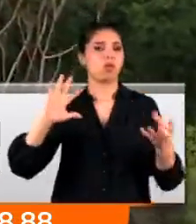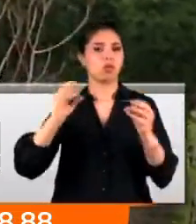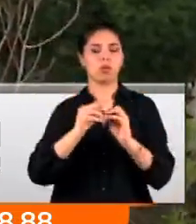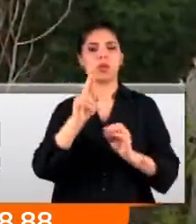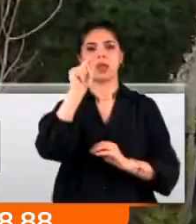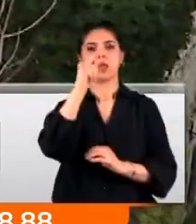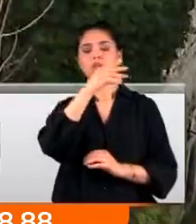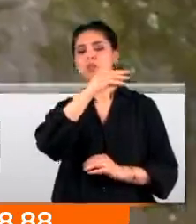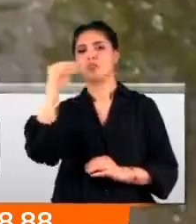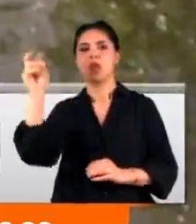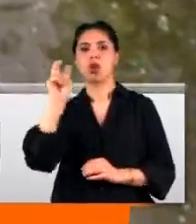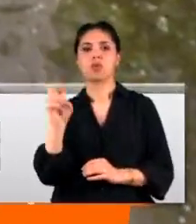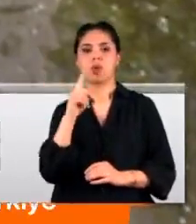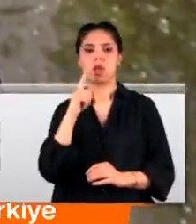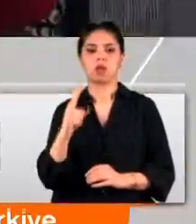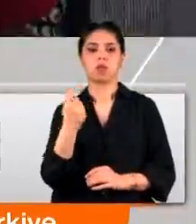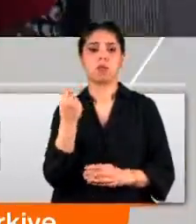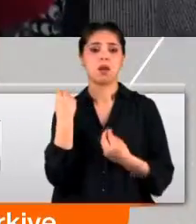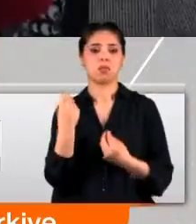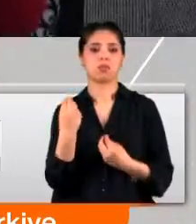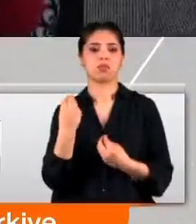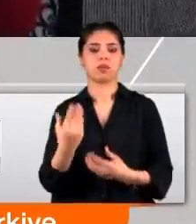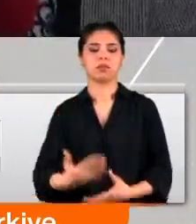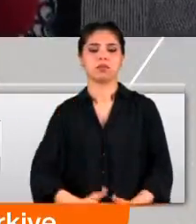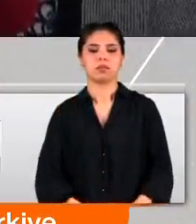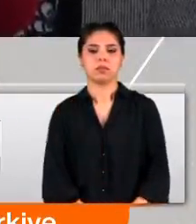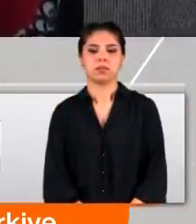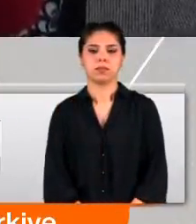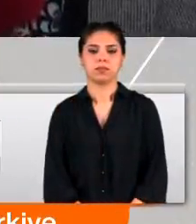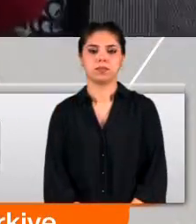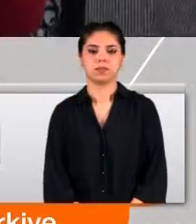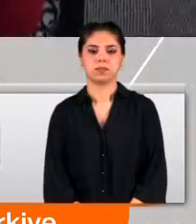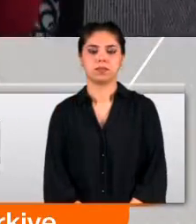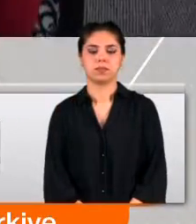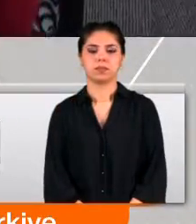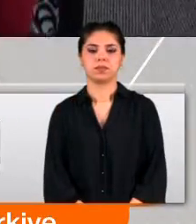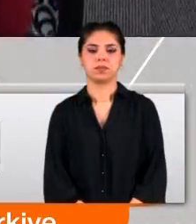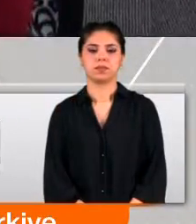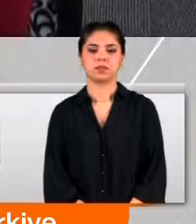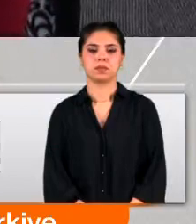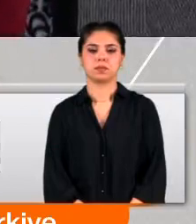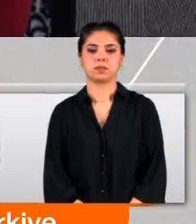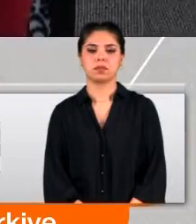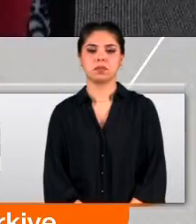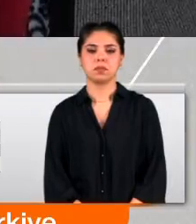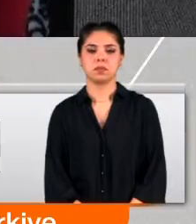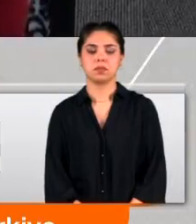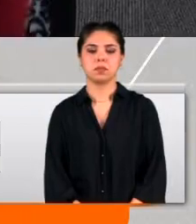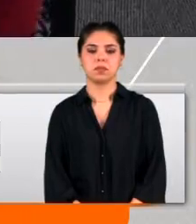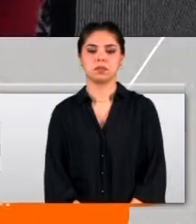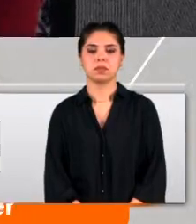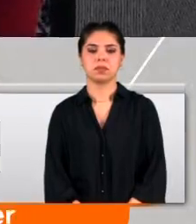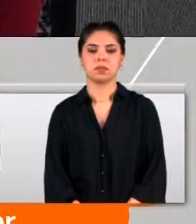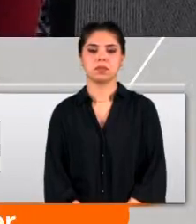yaklaşık 7,5 milyon dolar. Para deli bir para. Çardaklı Hamamı 38'i vakıflara ait, %62'si bizim mirasçılarımıza